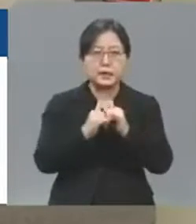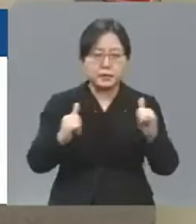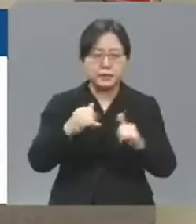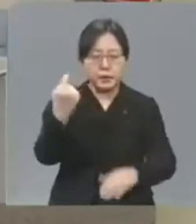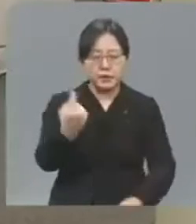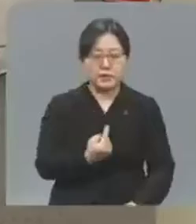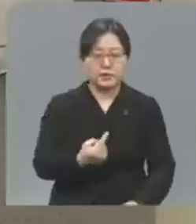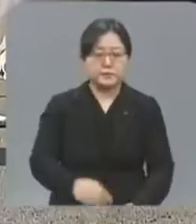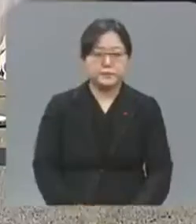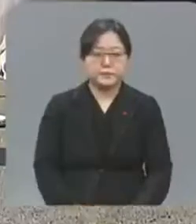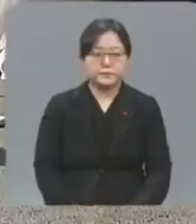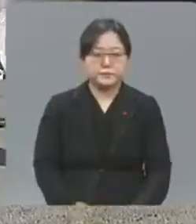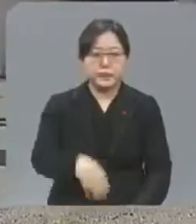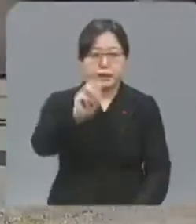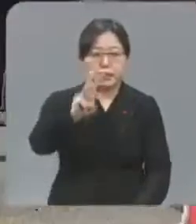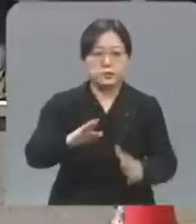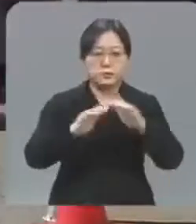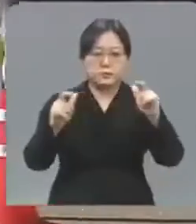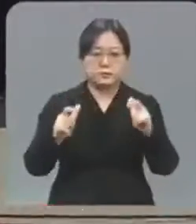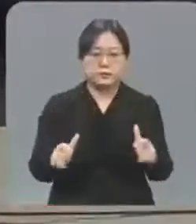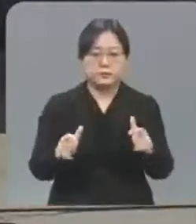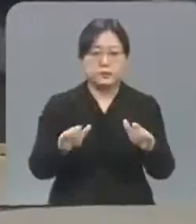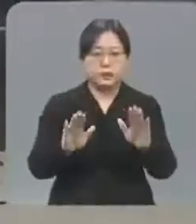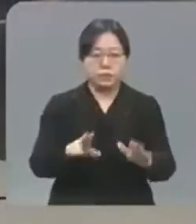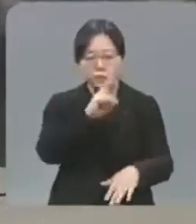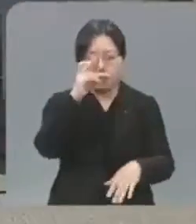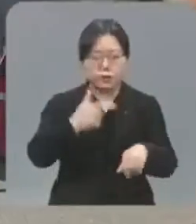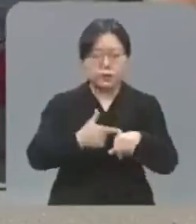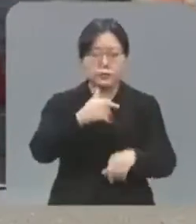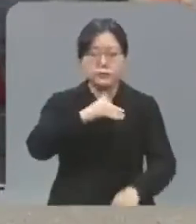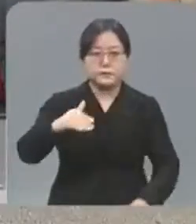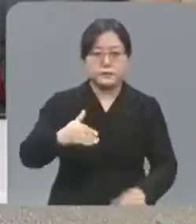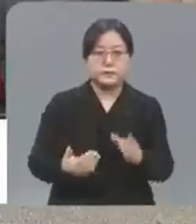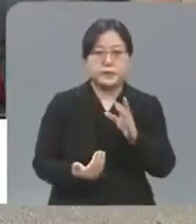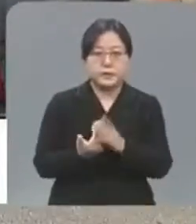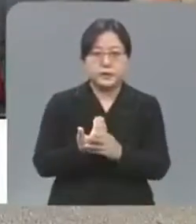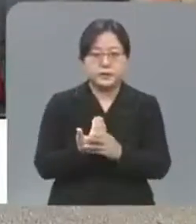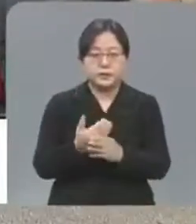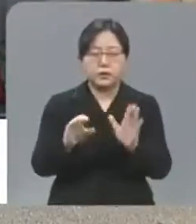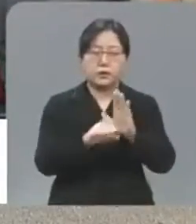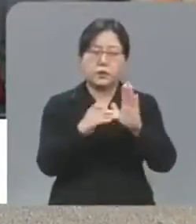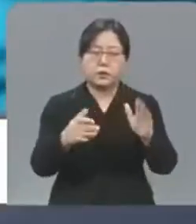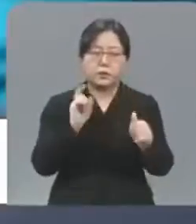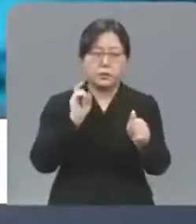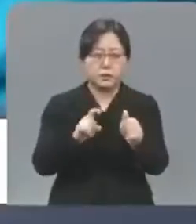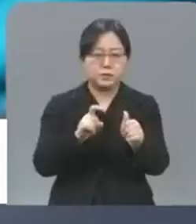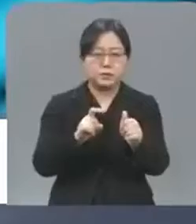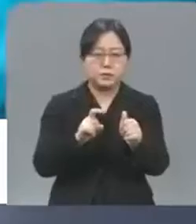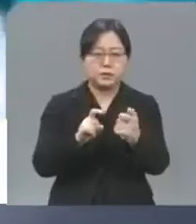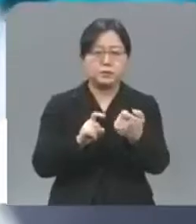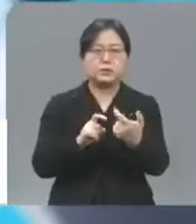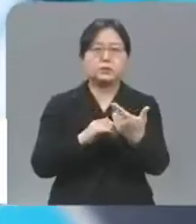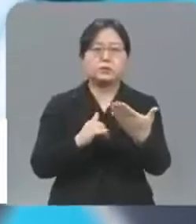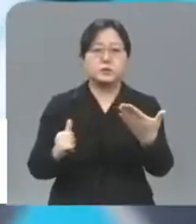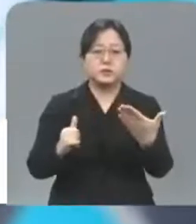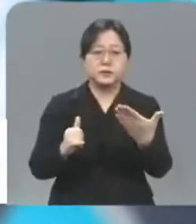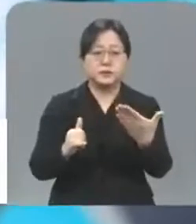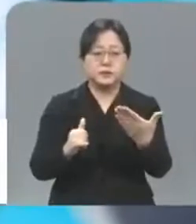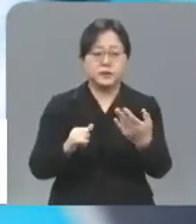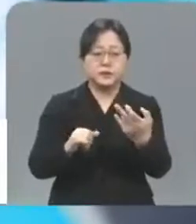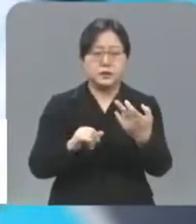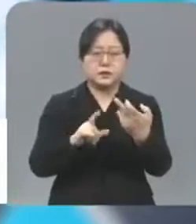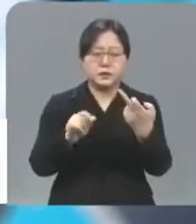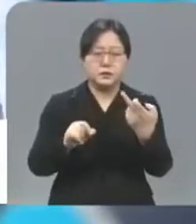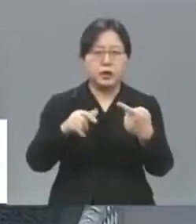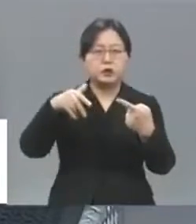가능합니다 광주와 전남에서 온으로 6시를 기준으로 발생한 코랄 9억 신자는 69명 12월